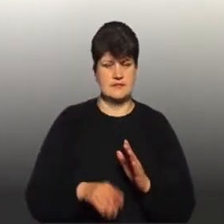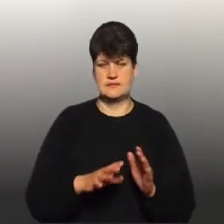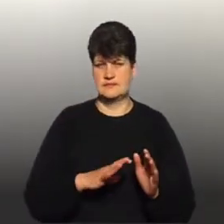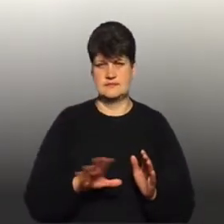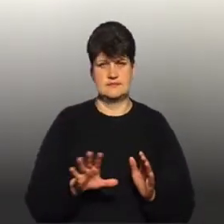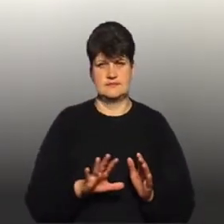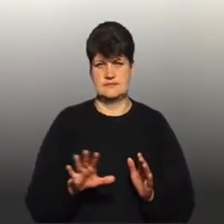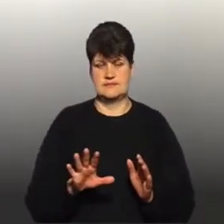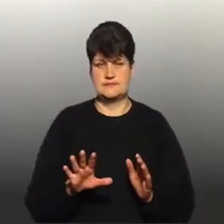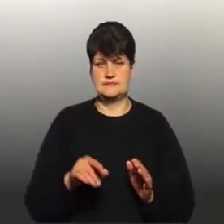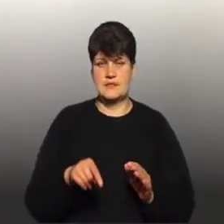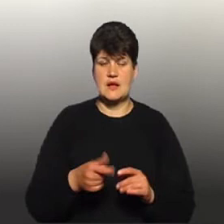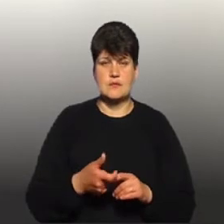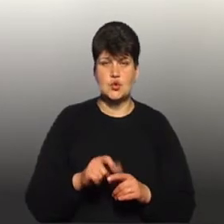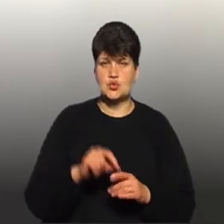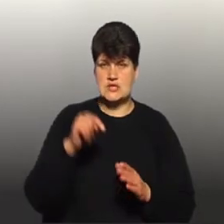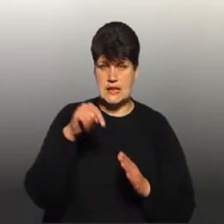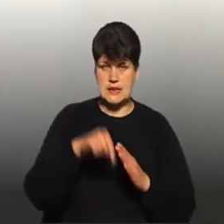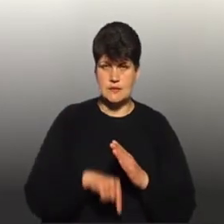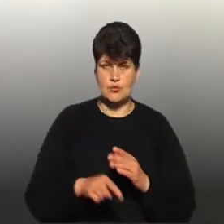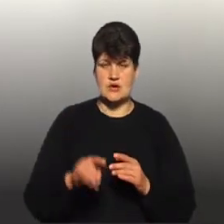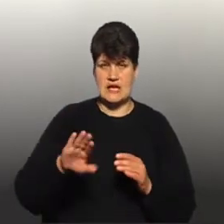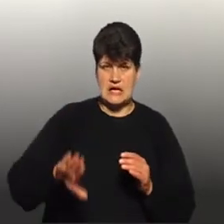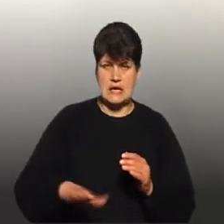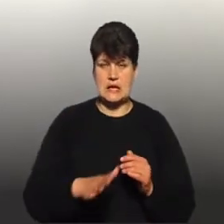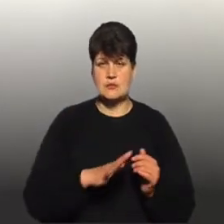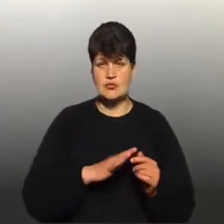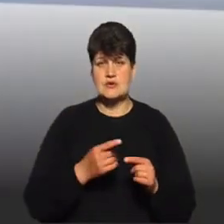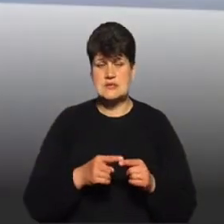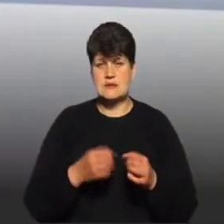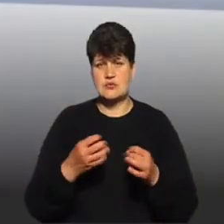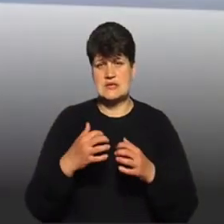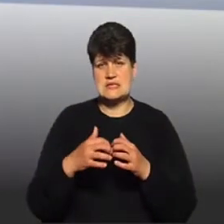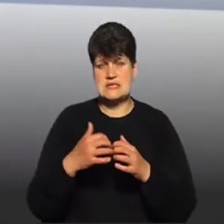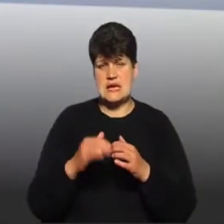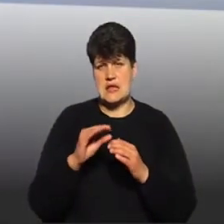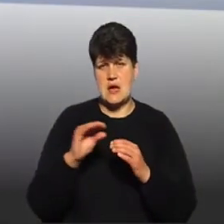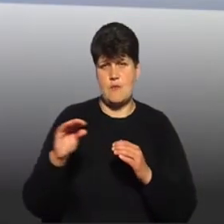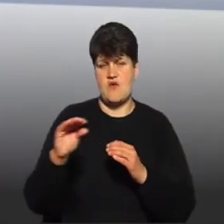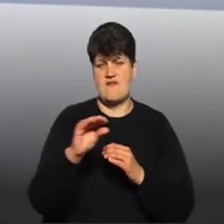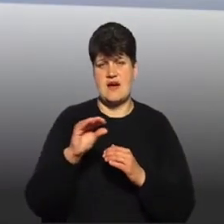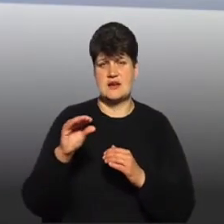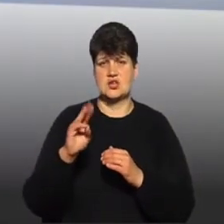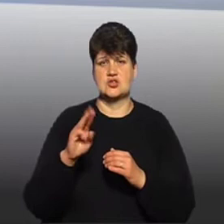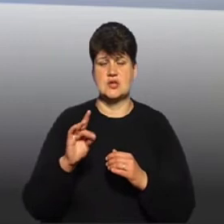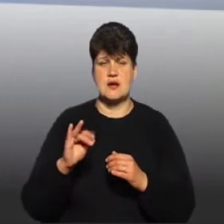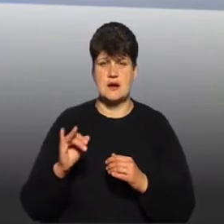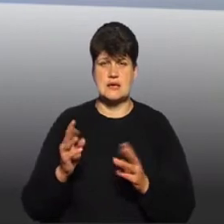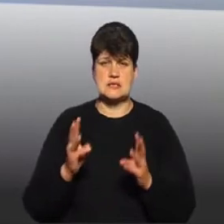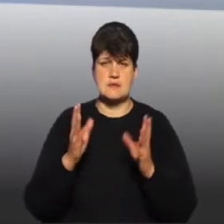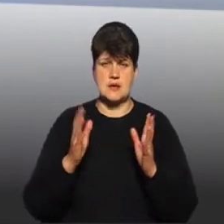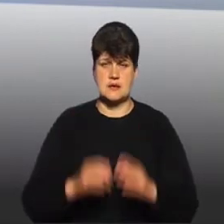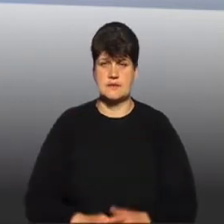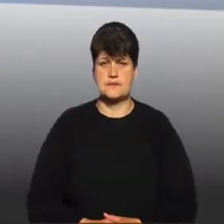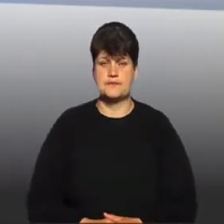там дуже глибокий був цей кар'єр. Це є просто десь в середніх або верхніх таких шарах оце займання. В чому